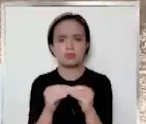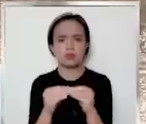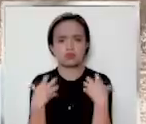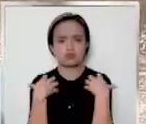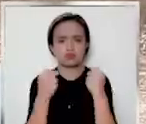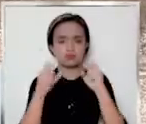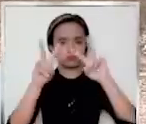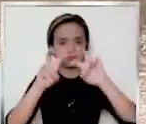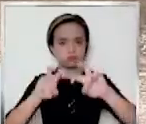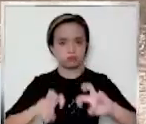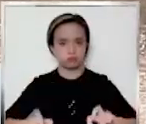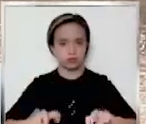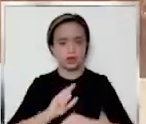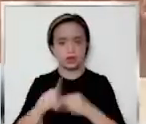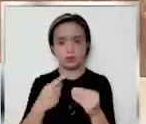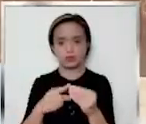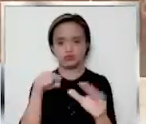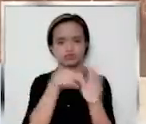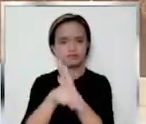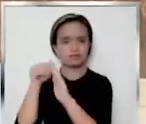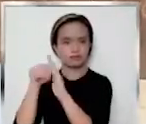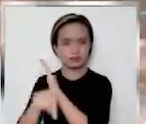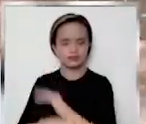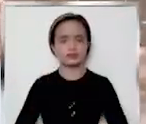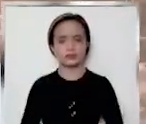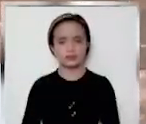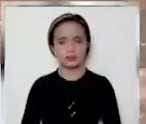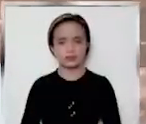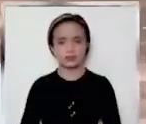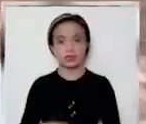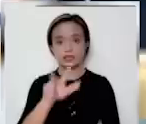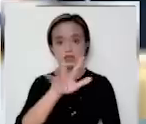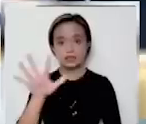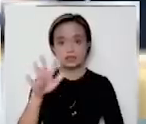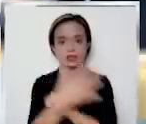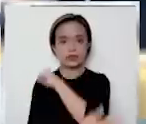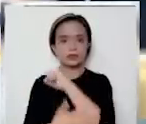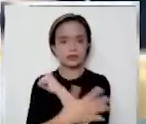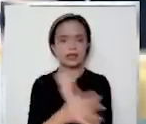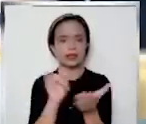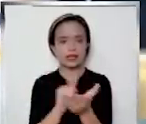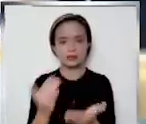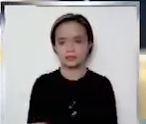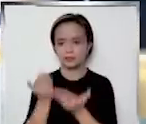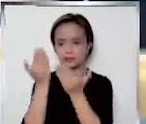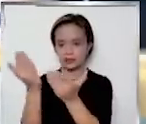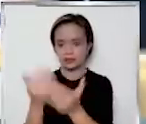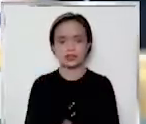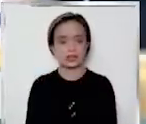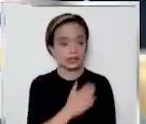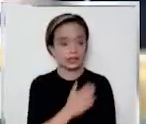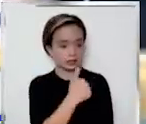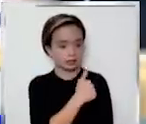prosekusyon sa mga extrajudicial killings. 35 bansa ang nagtutulak nito. Canada recommends that the Philippines, 1.